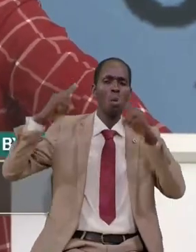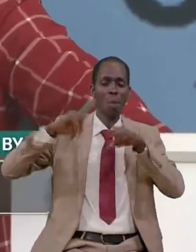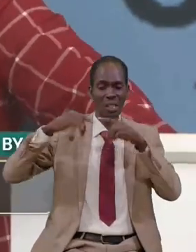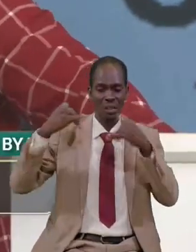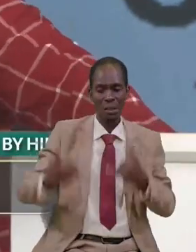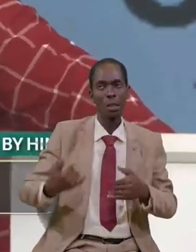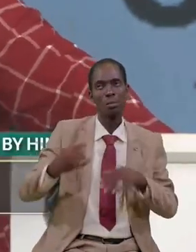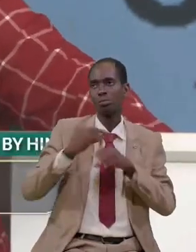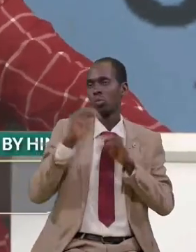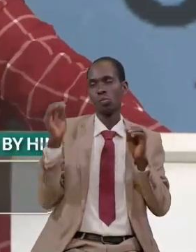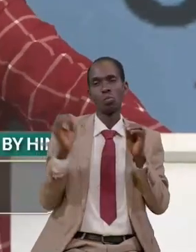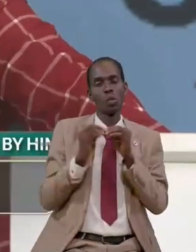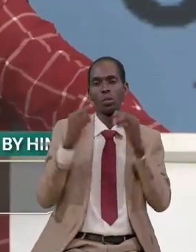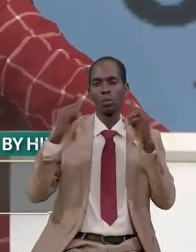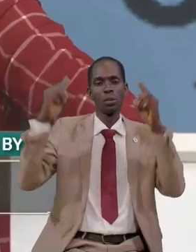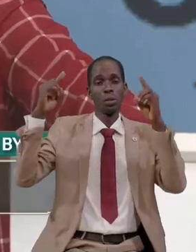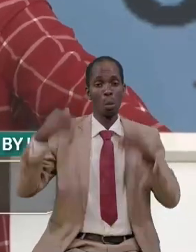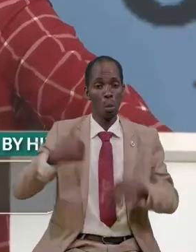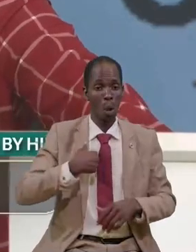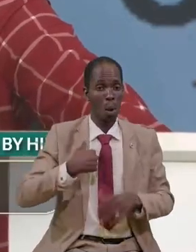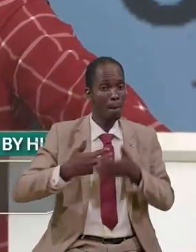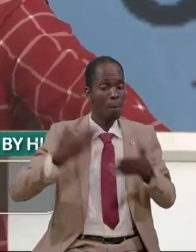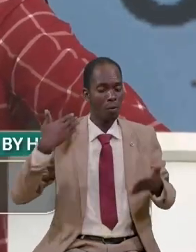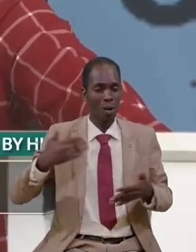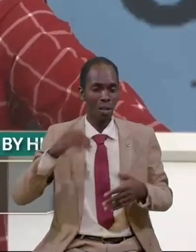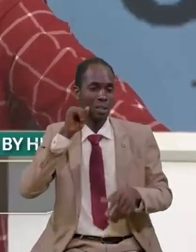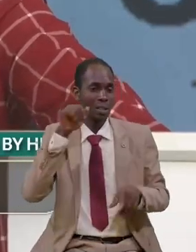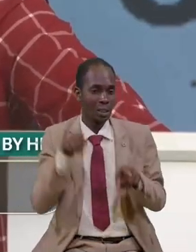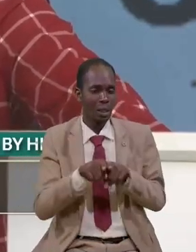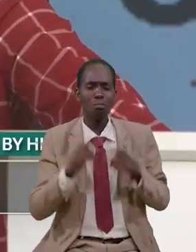mais c'est au passé. Ah, j'étais une soeur qui